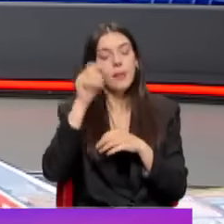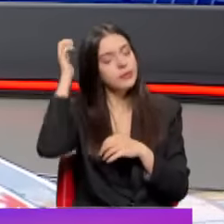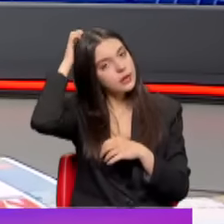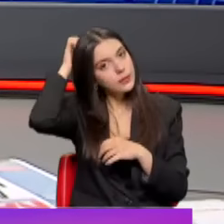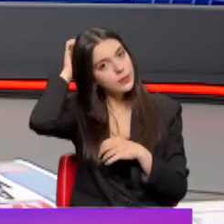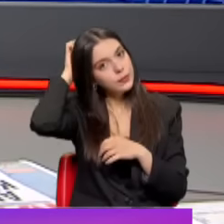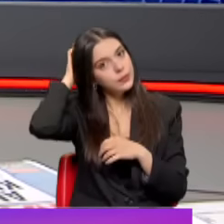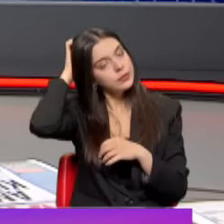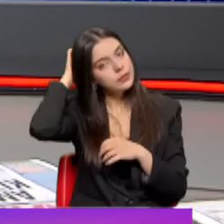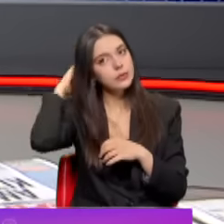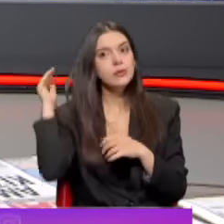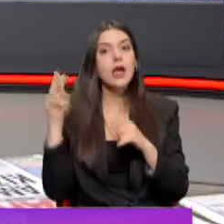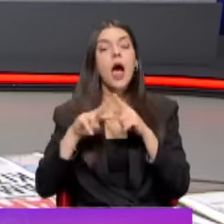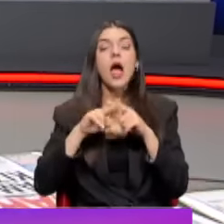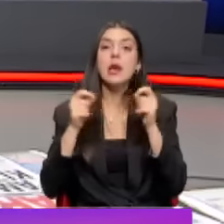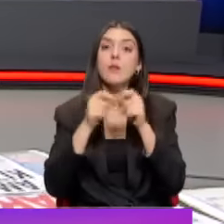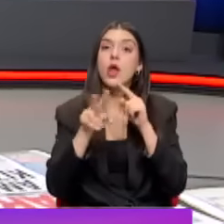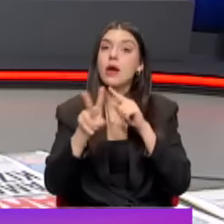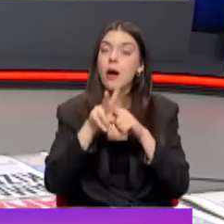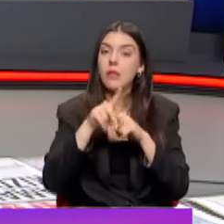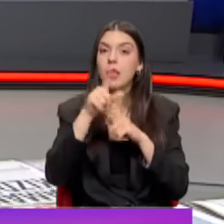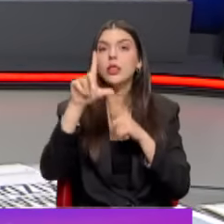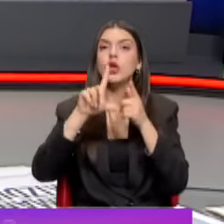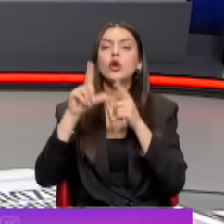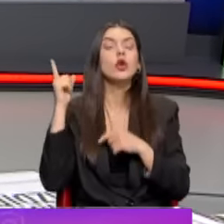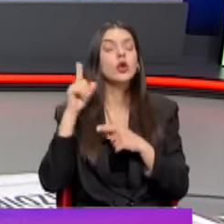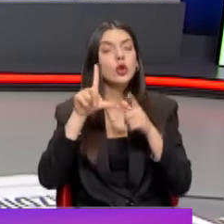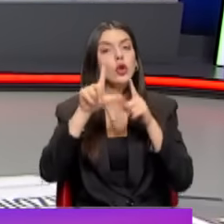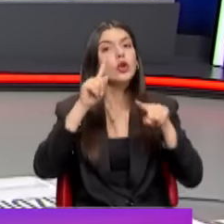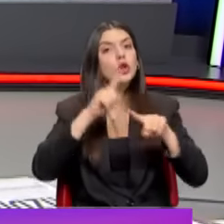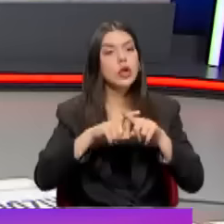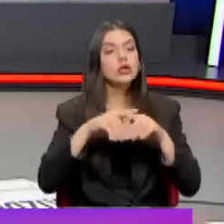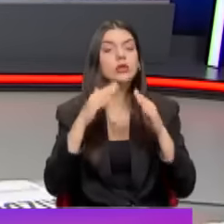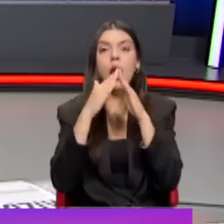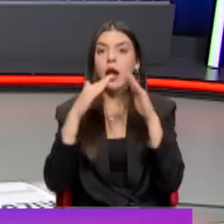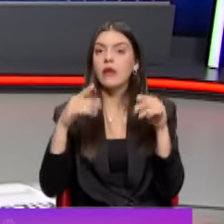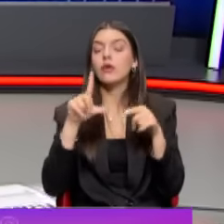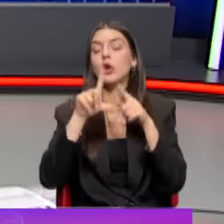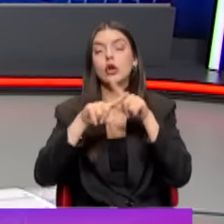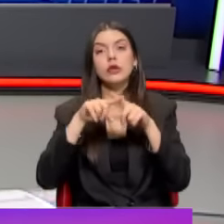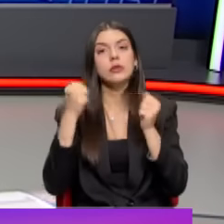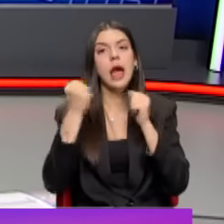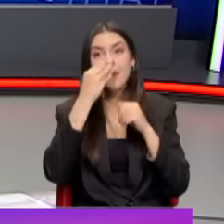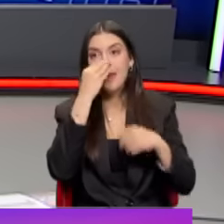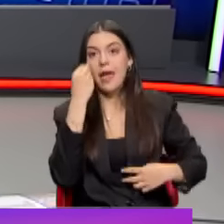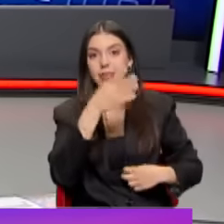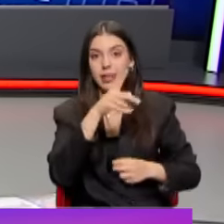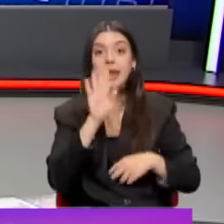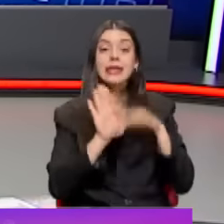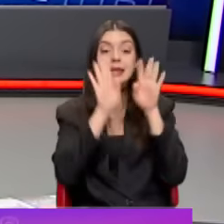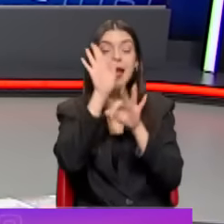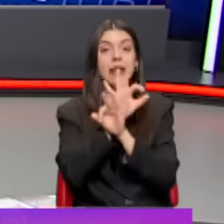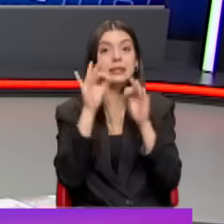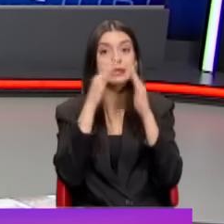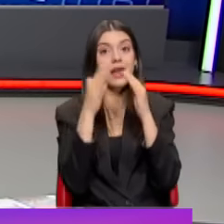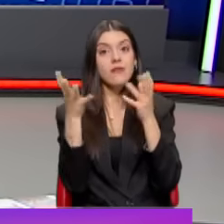villa ve araba hediye ettiği bir isim kendisi Yüksel kocaman ihalesiz konut alımıyla Bu kez